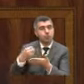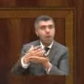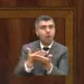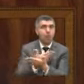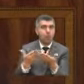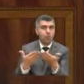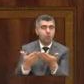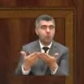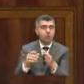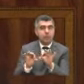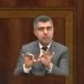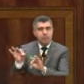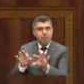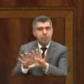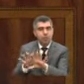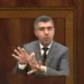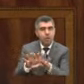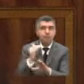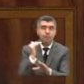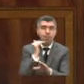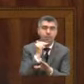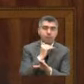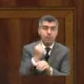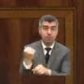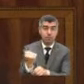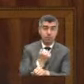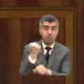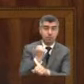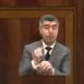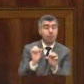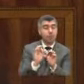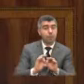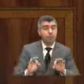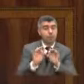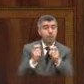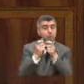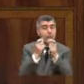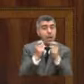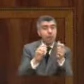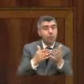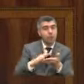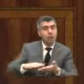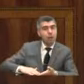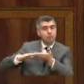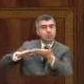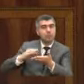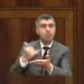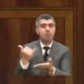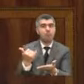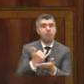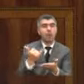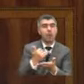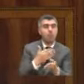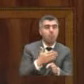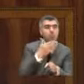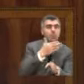التدابير والإجراءات المستعجلة دون تأخير لتأهيلها، تأهيل هذه المقاولات وجعلها قادرة على رفع التحديات والرهانات